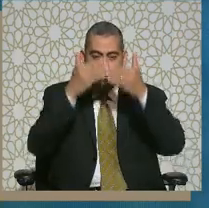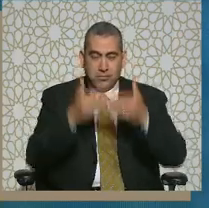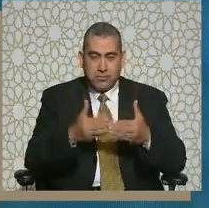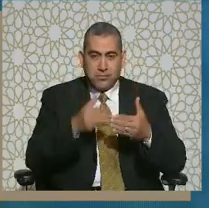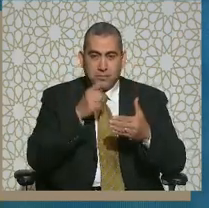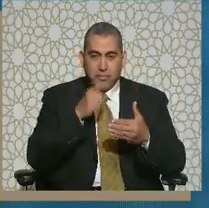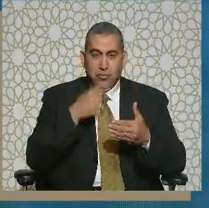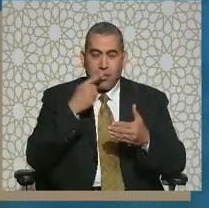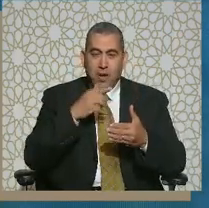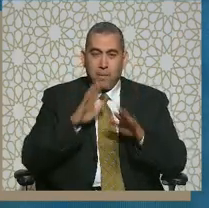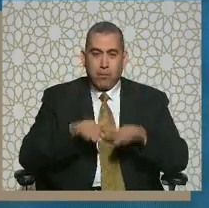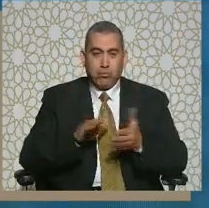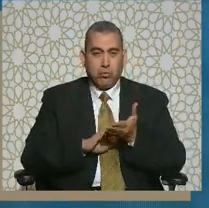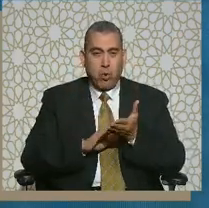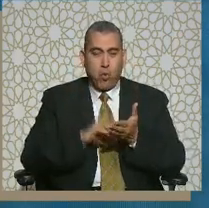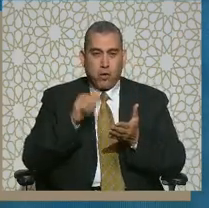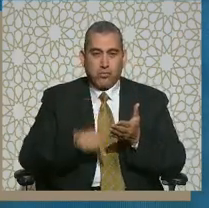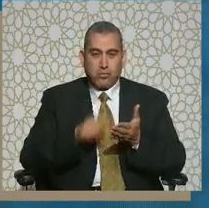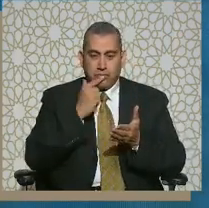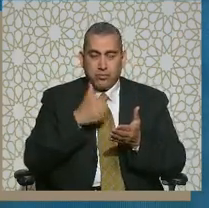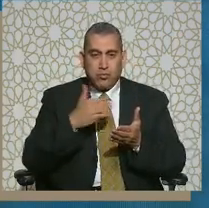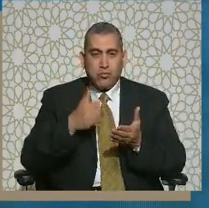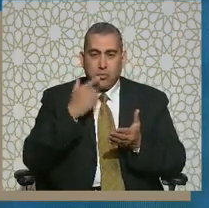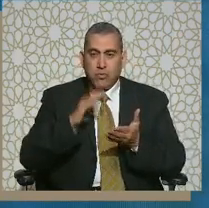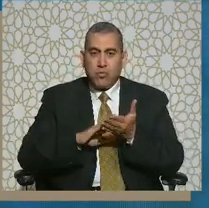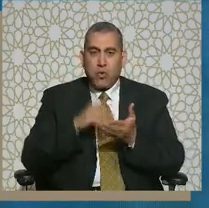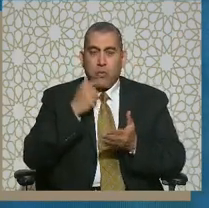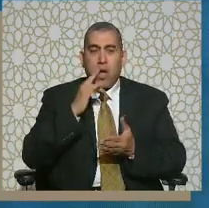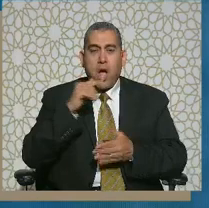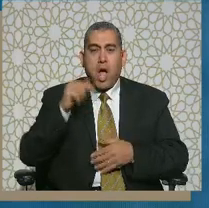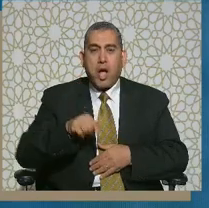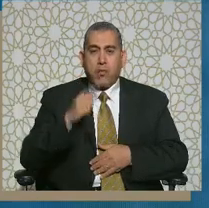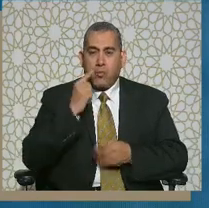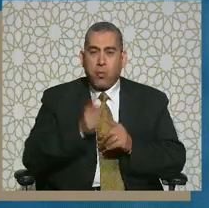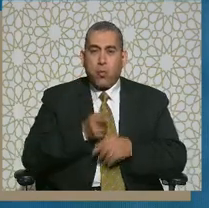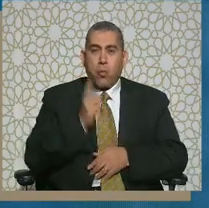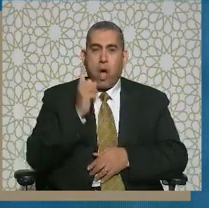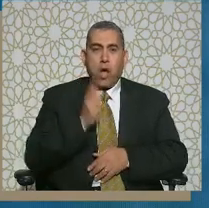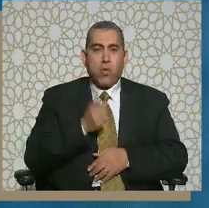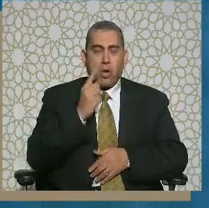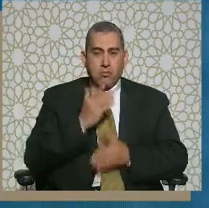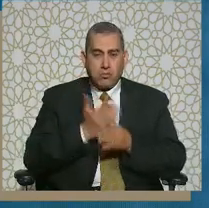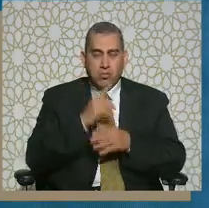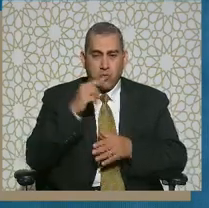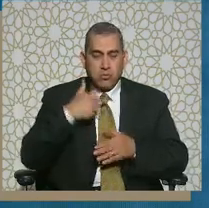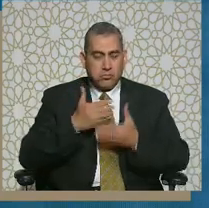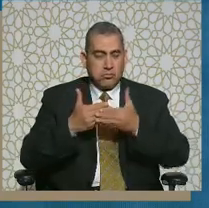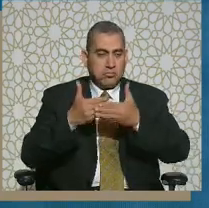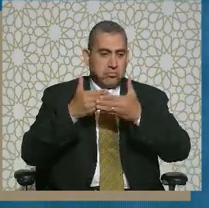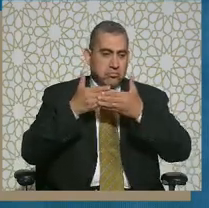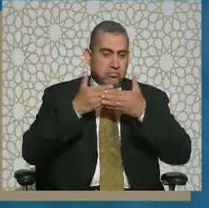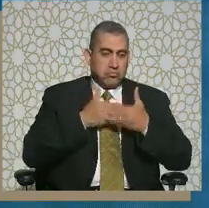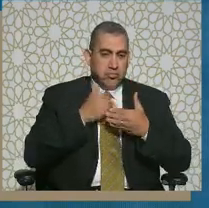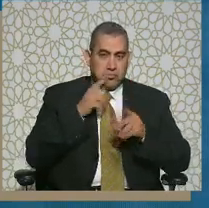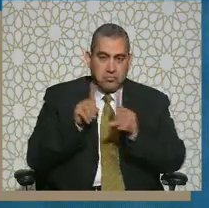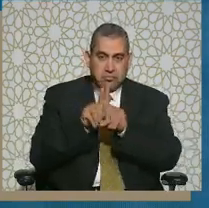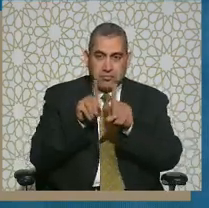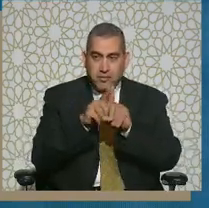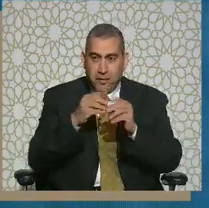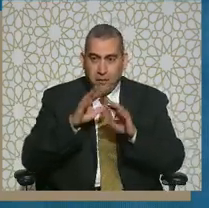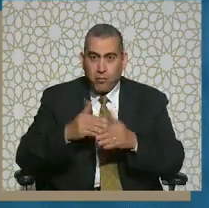وعدم الحضور ليه دلوقتي بالذات عايشين في وحده شديده لاننا بنحر نفسنا من نعمه الانس لما